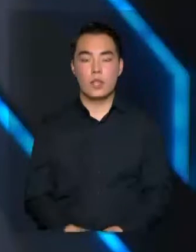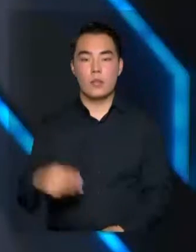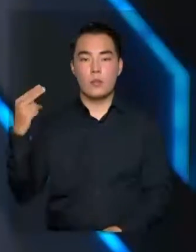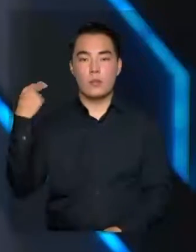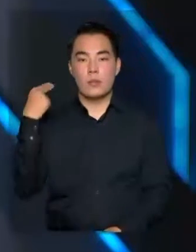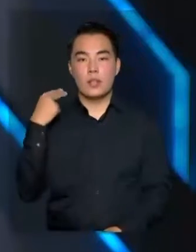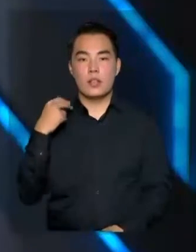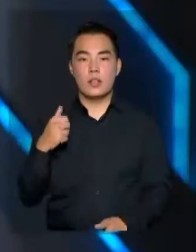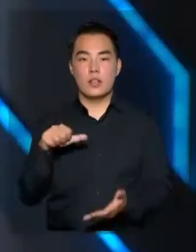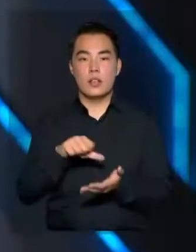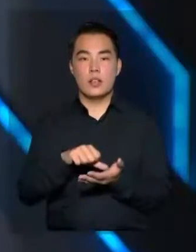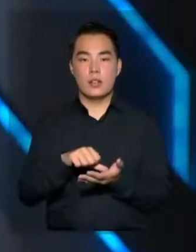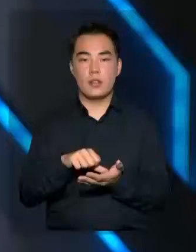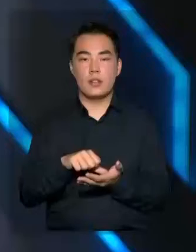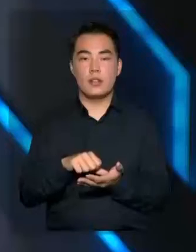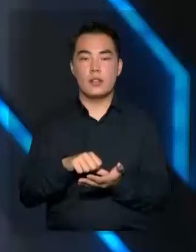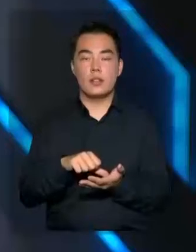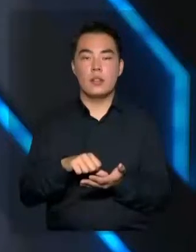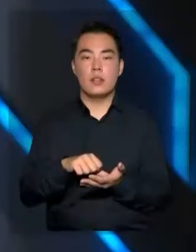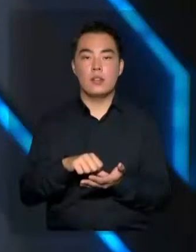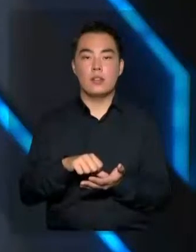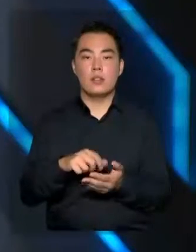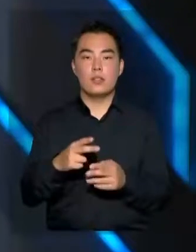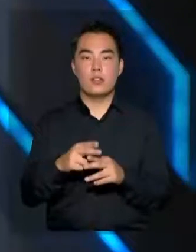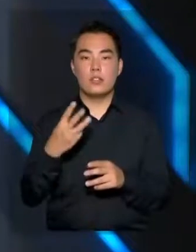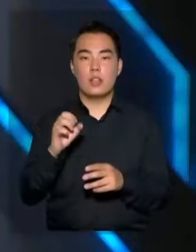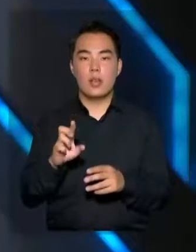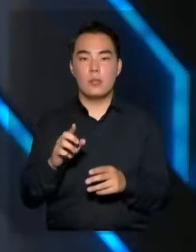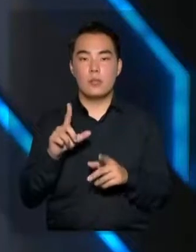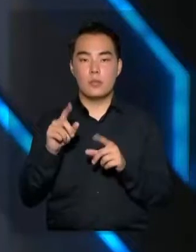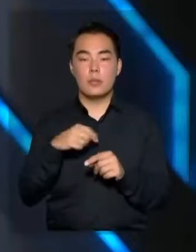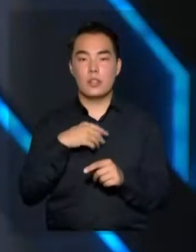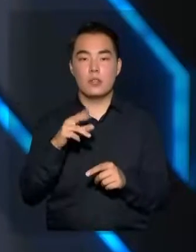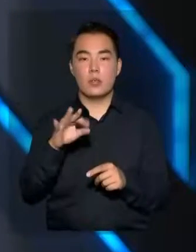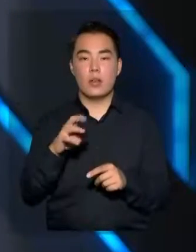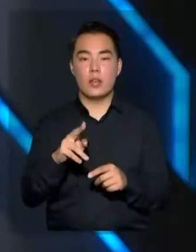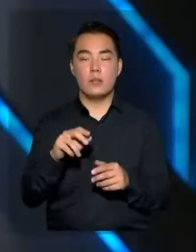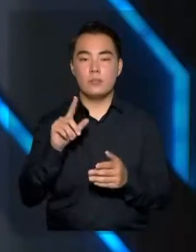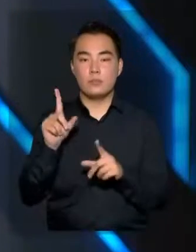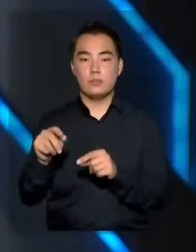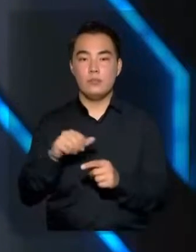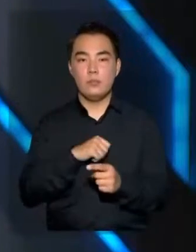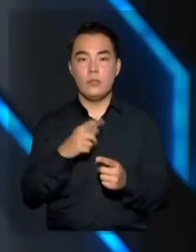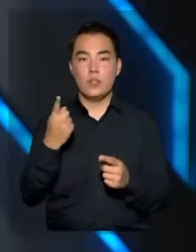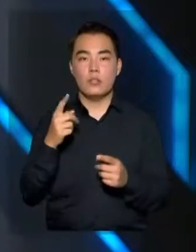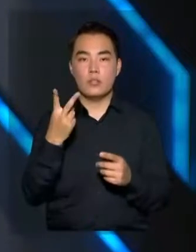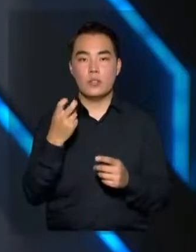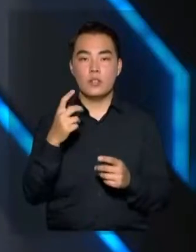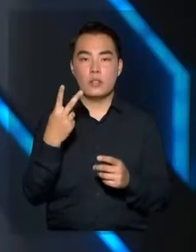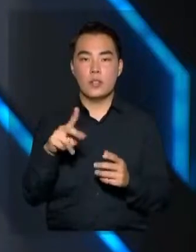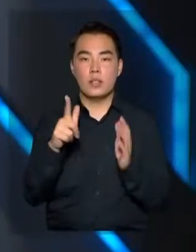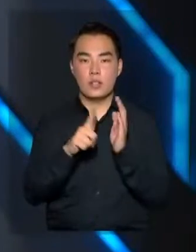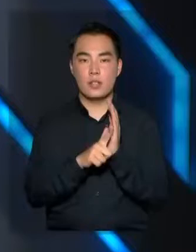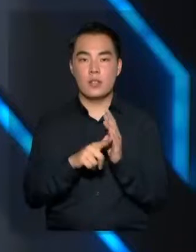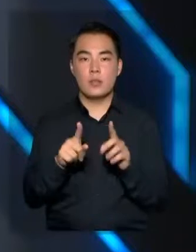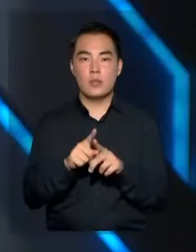Президенттікке кандидат Қасым Жомарт Тоқаев республикалық қоғамдық штабқа барып, сайлаушылармен кездесті. Ел бойынша Қасым Жомарт Тоқаевтың 227